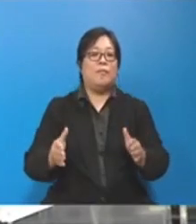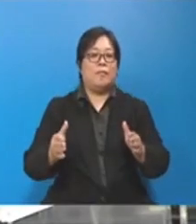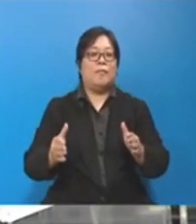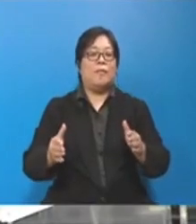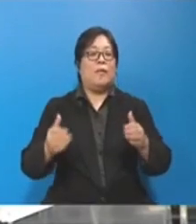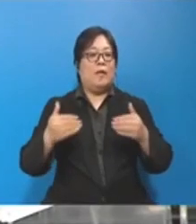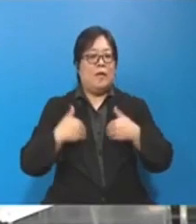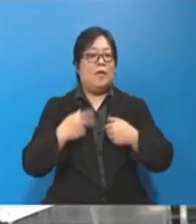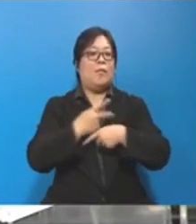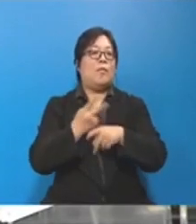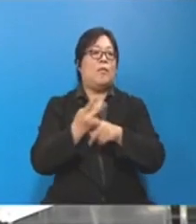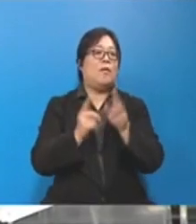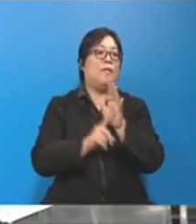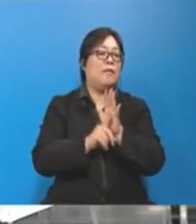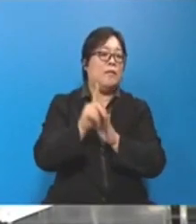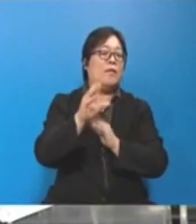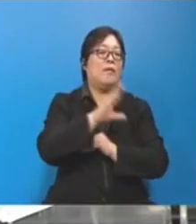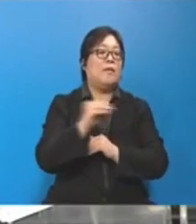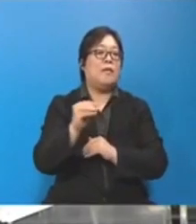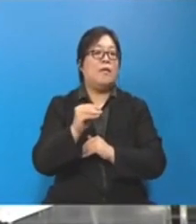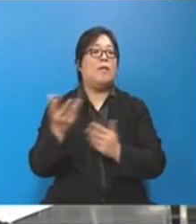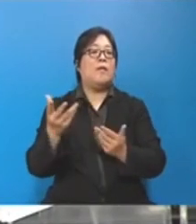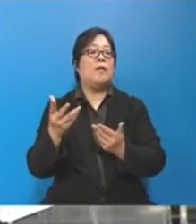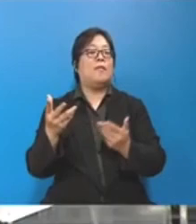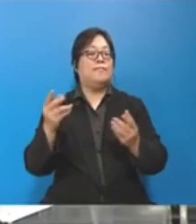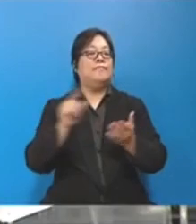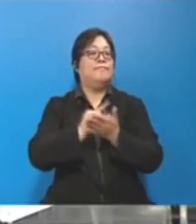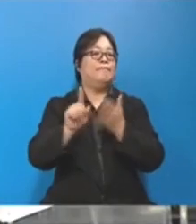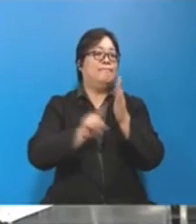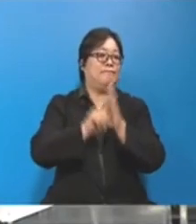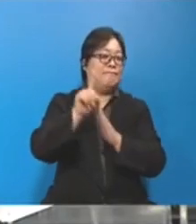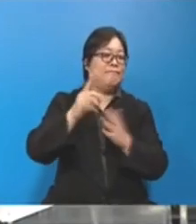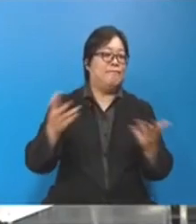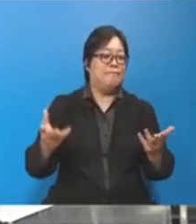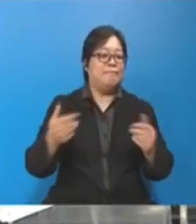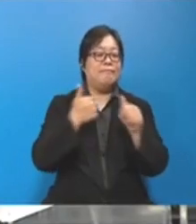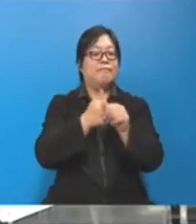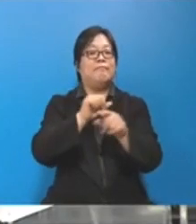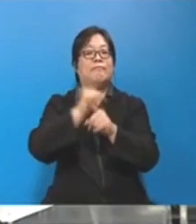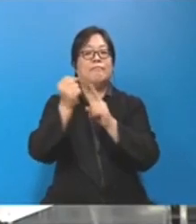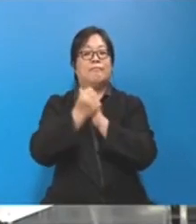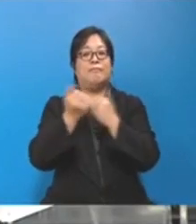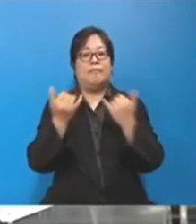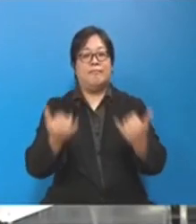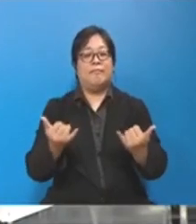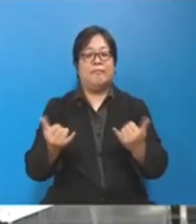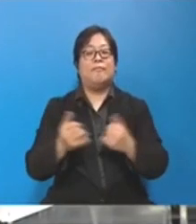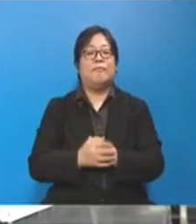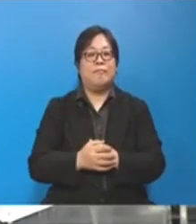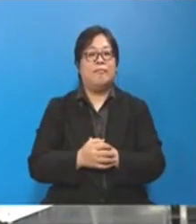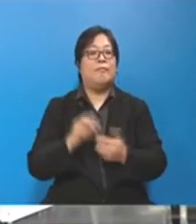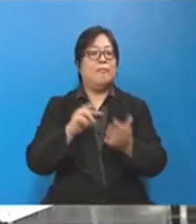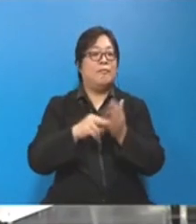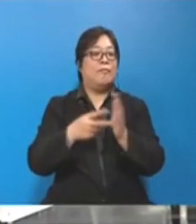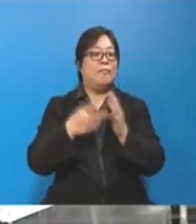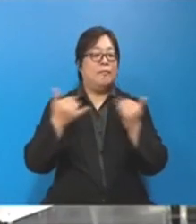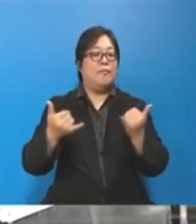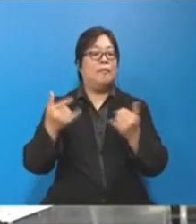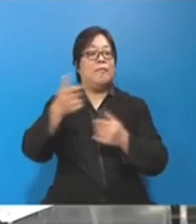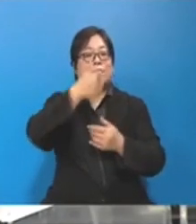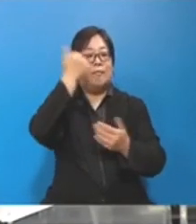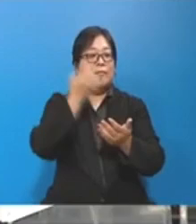berproduktivitas tinggi serta gak bergaji tinggi melihat kepada keadaan semasa yaitu faktor